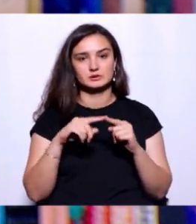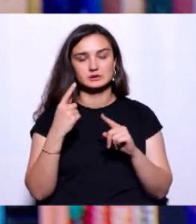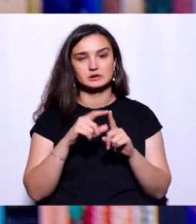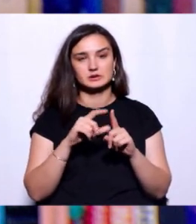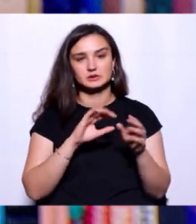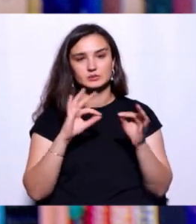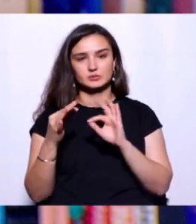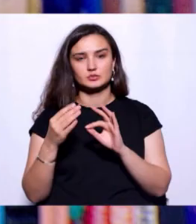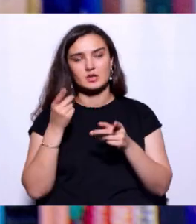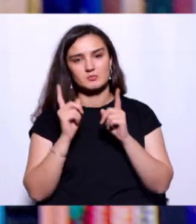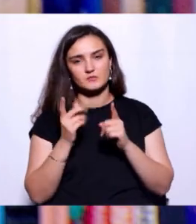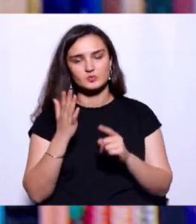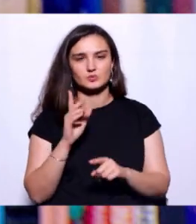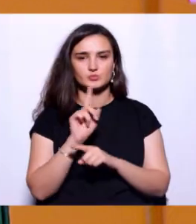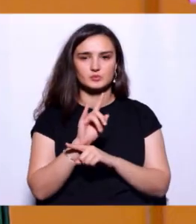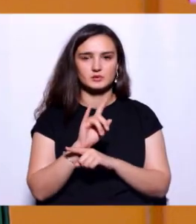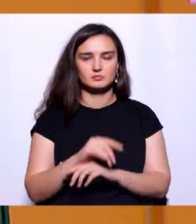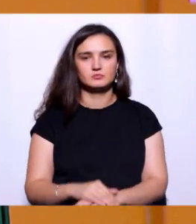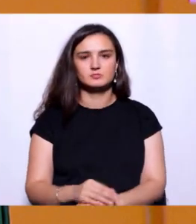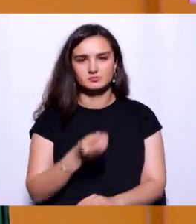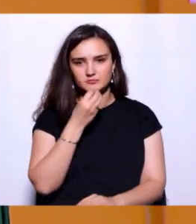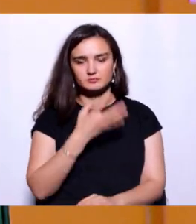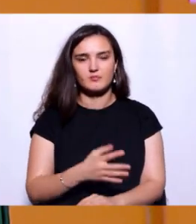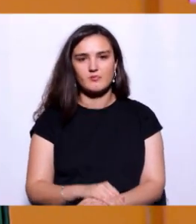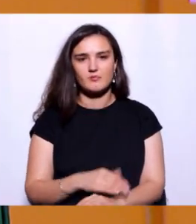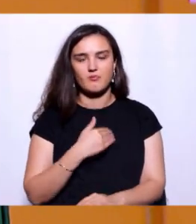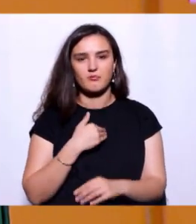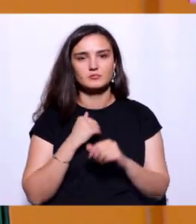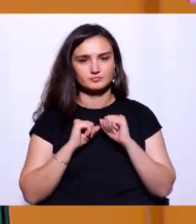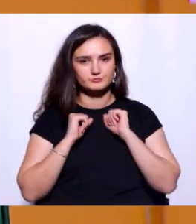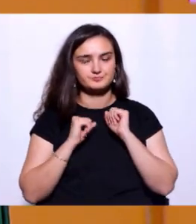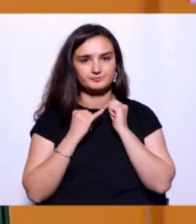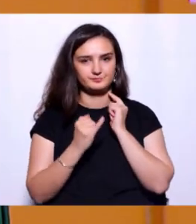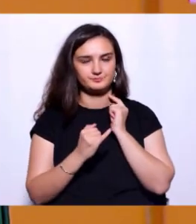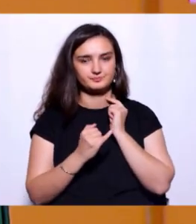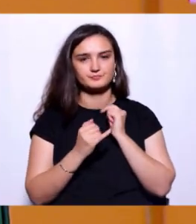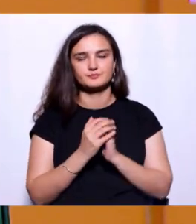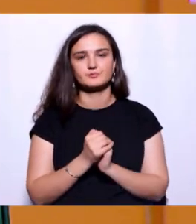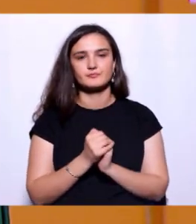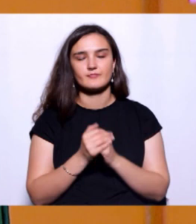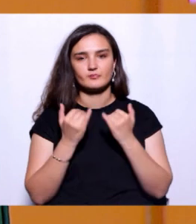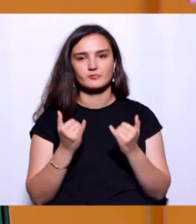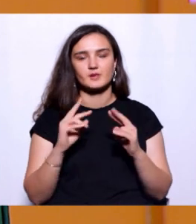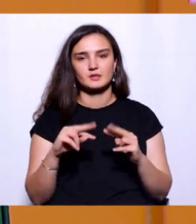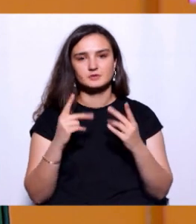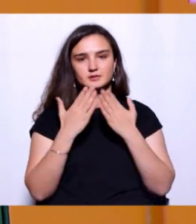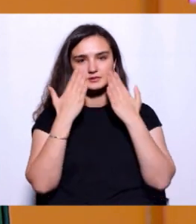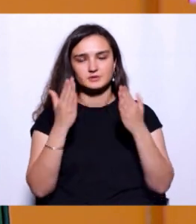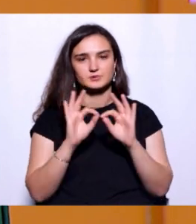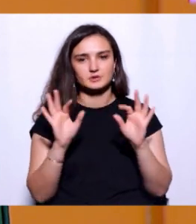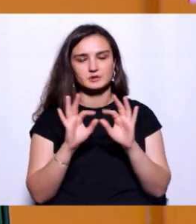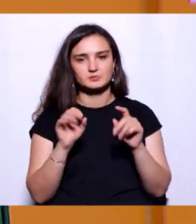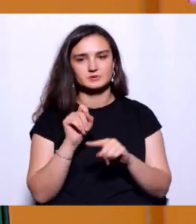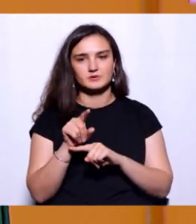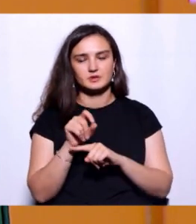sentences true or false? Okay, I will translate now. For sure. ახლა კი წაკითხულის